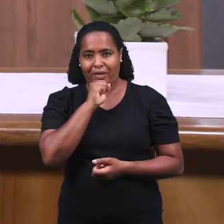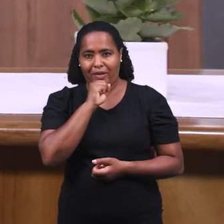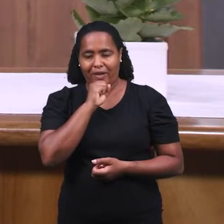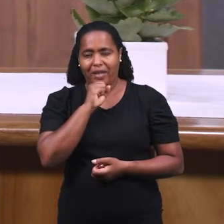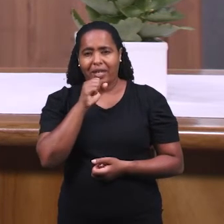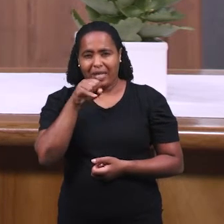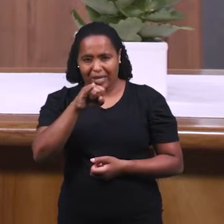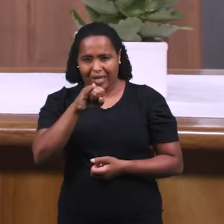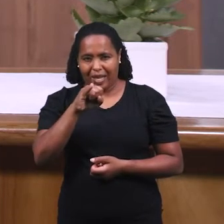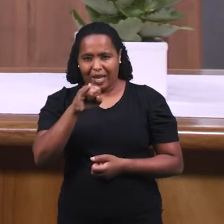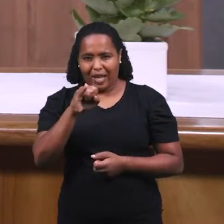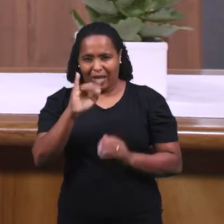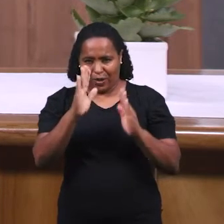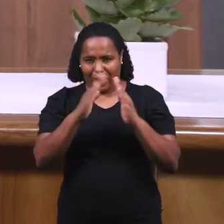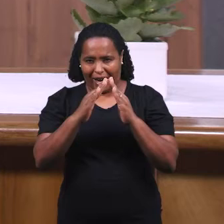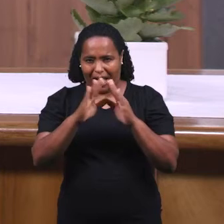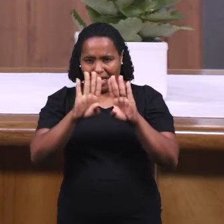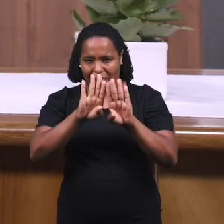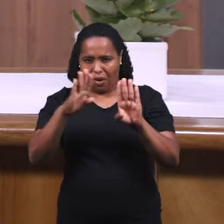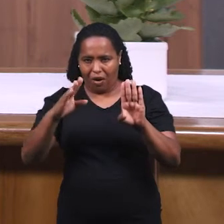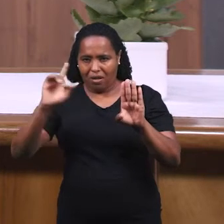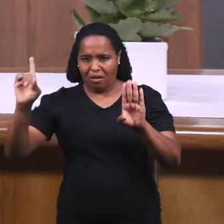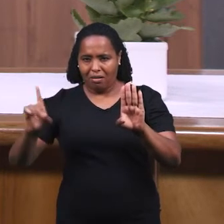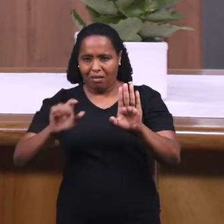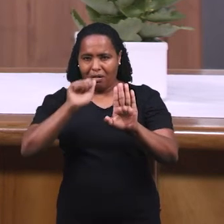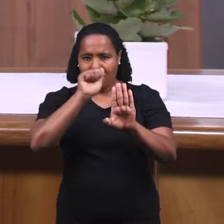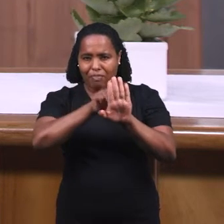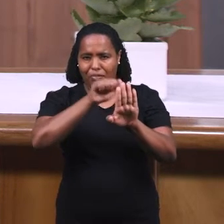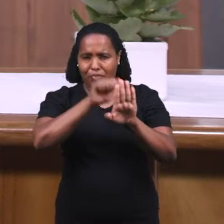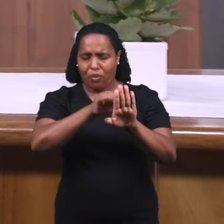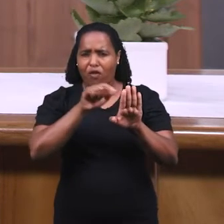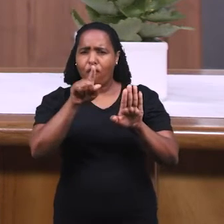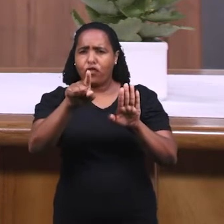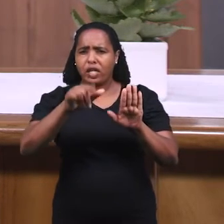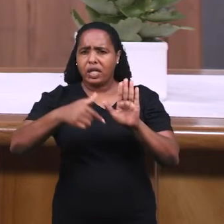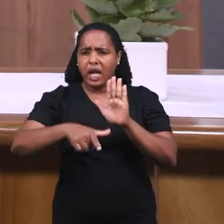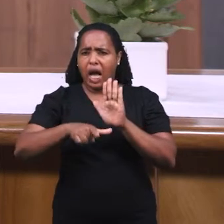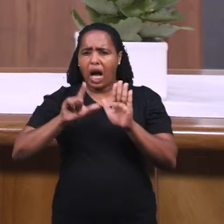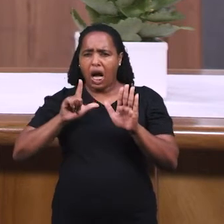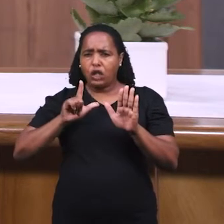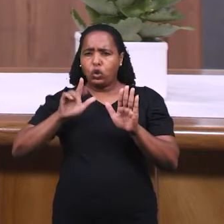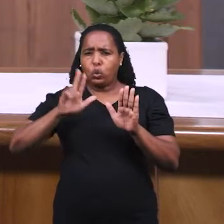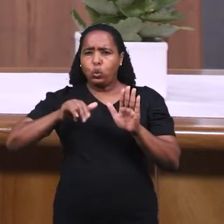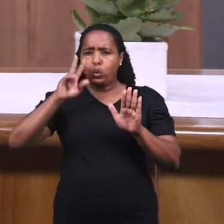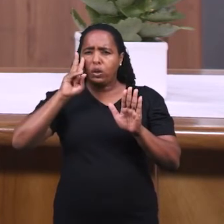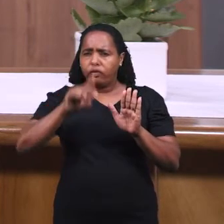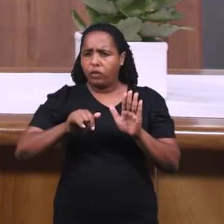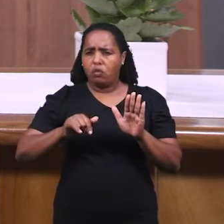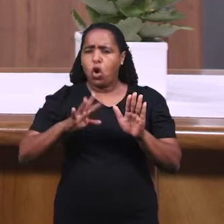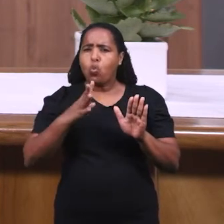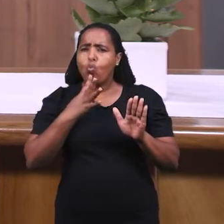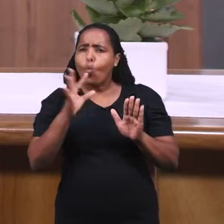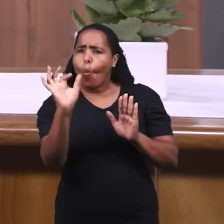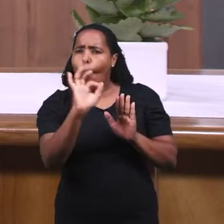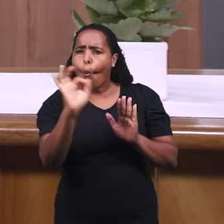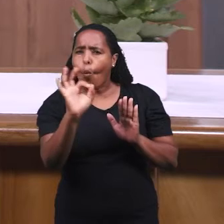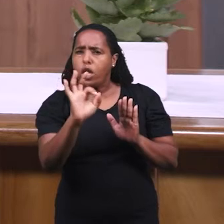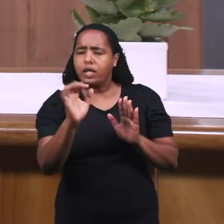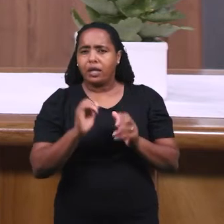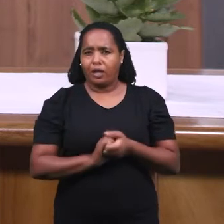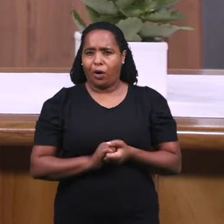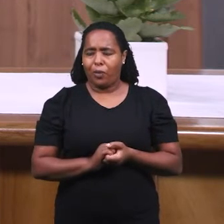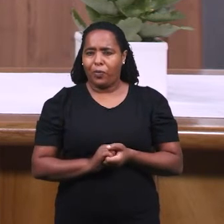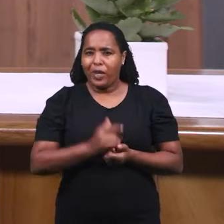друг отца твоего стучится в дверь твоего дома, которого ты никогда не видел, которого ты не знал